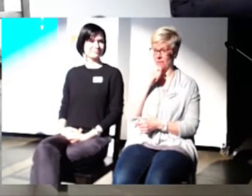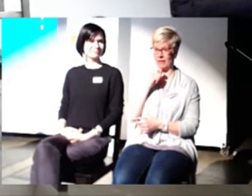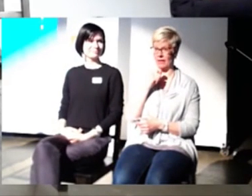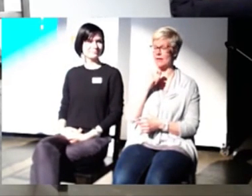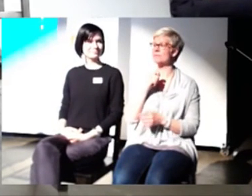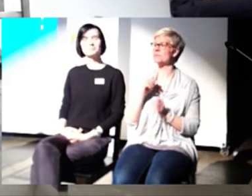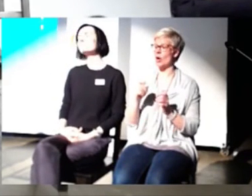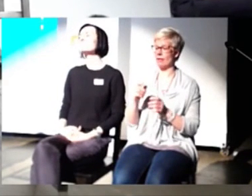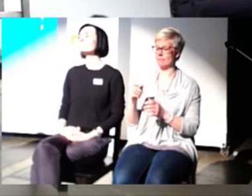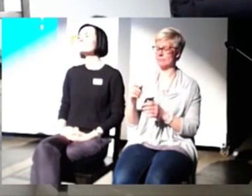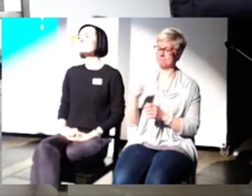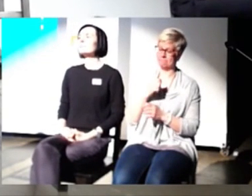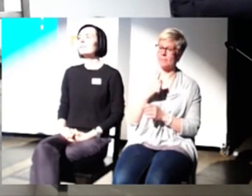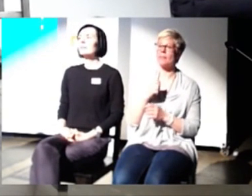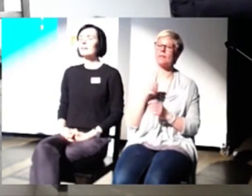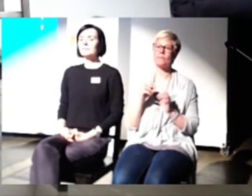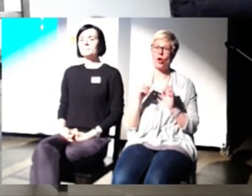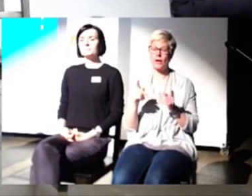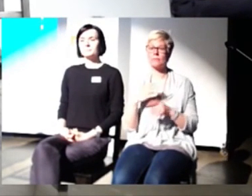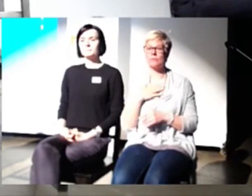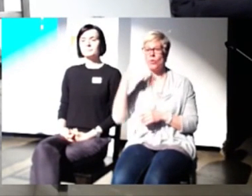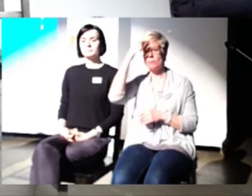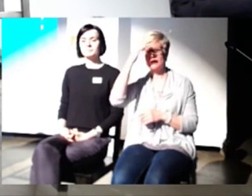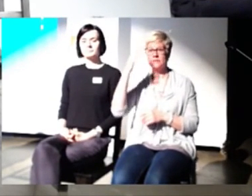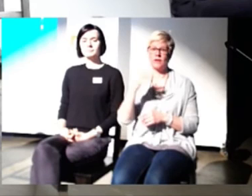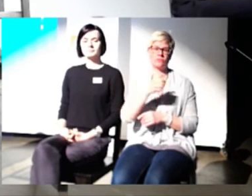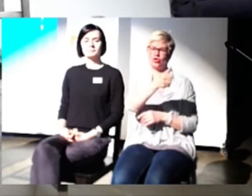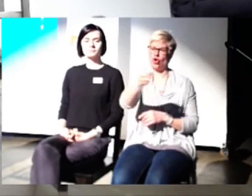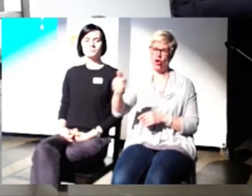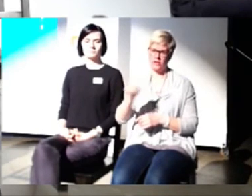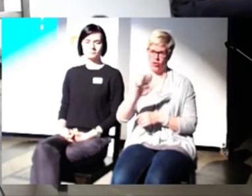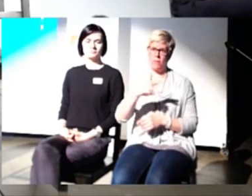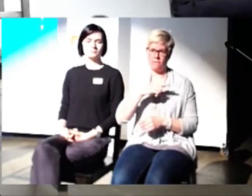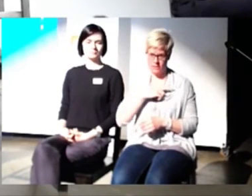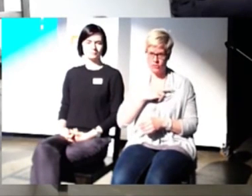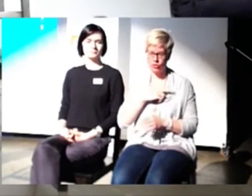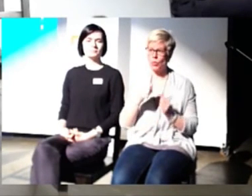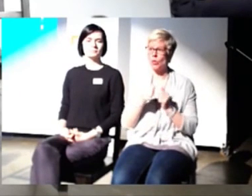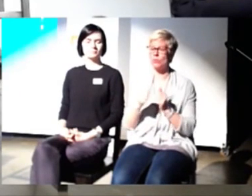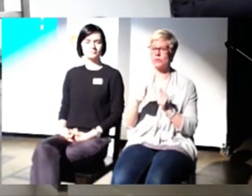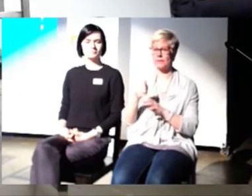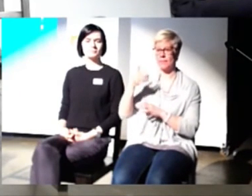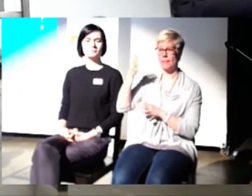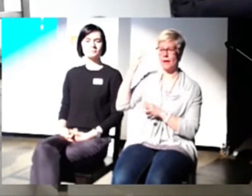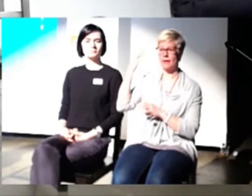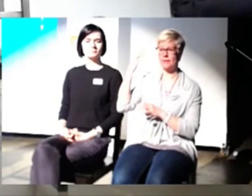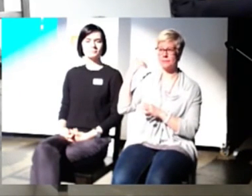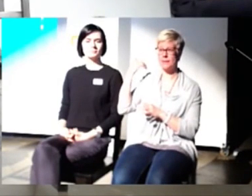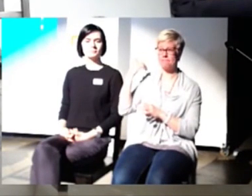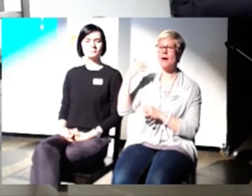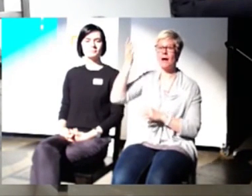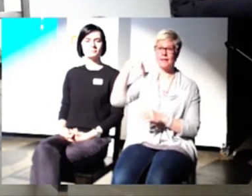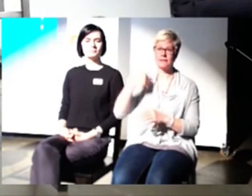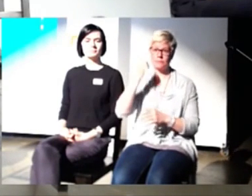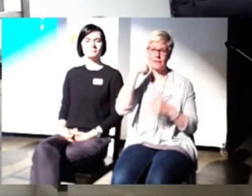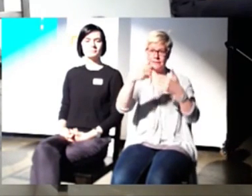Työnnettiin. Mun mielestä totta kai siis pallo on kaikilla, mutta me ollaan aikaisemmin, mä palaan edellisissä näissä